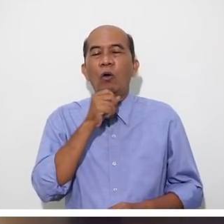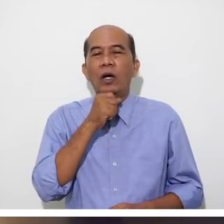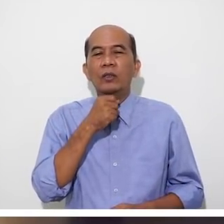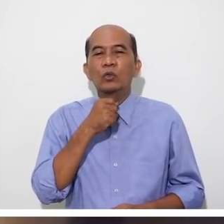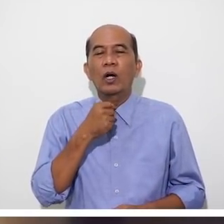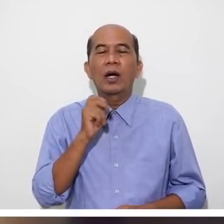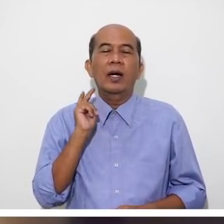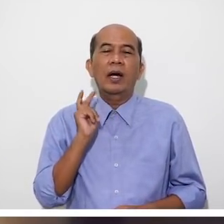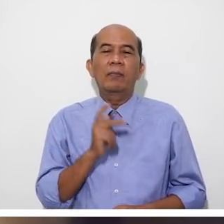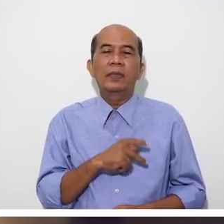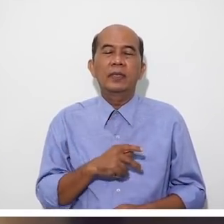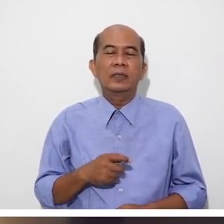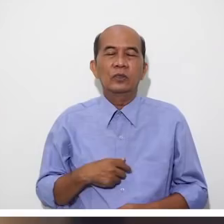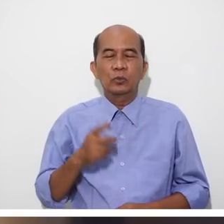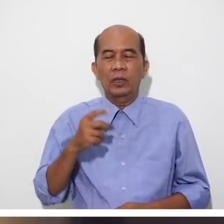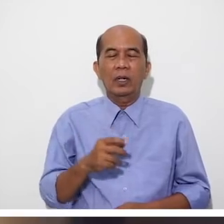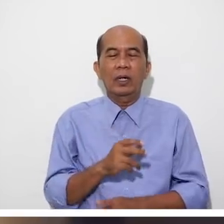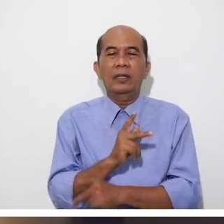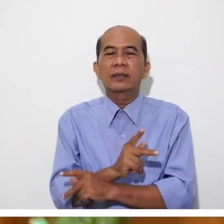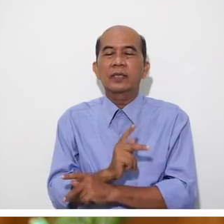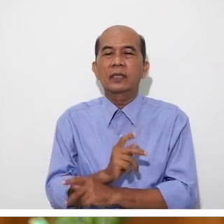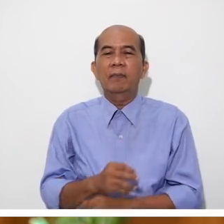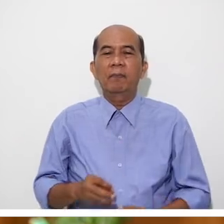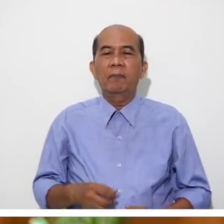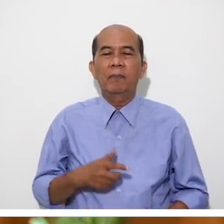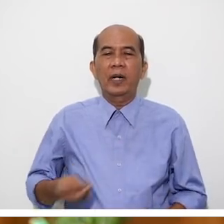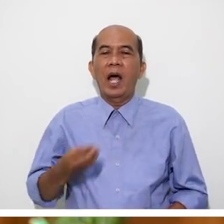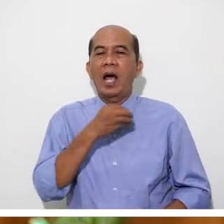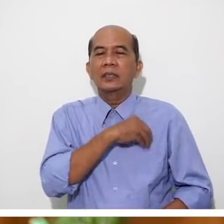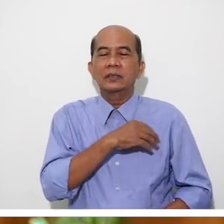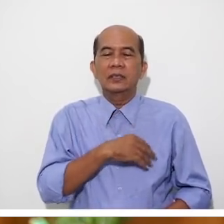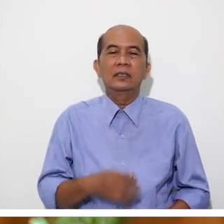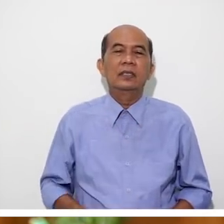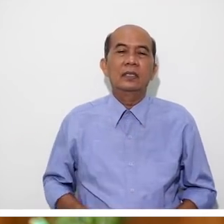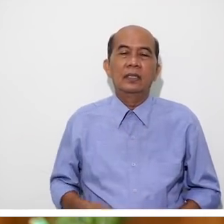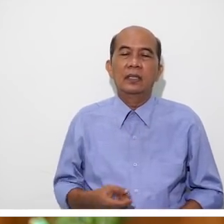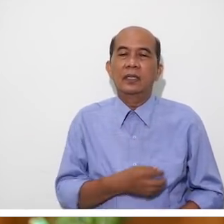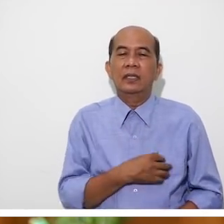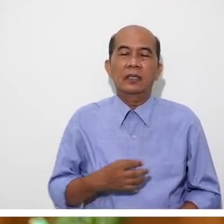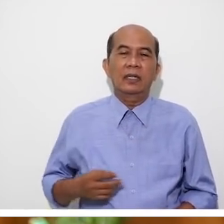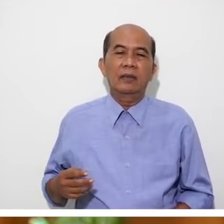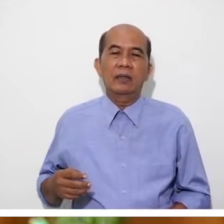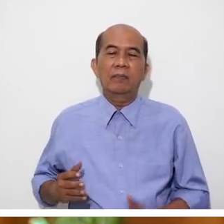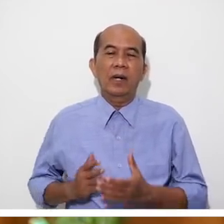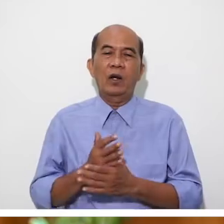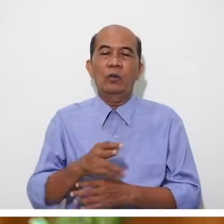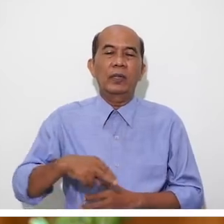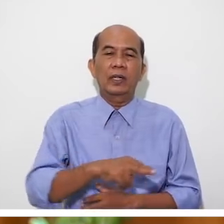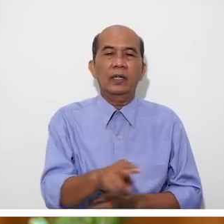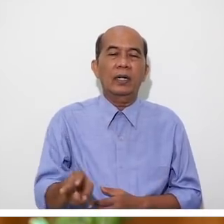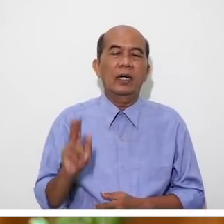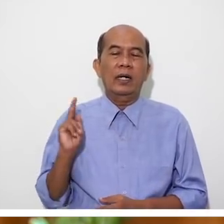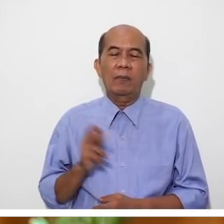setiap pekerjaan usahanya boleh berhasil, dan melalui mereka kami semua